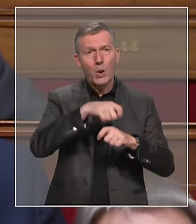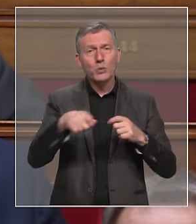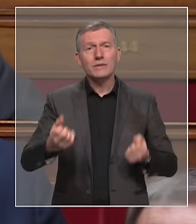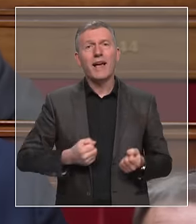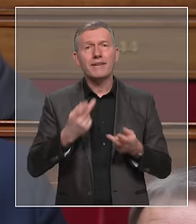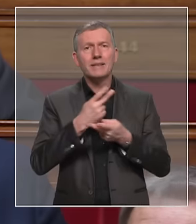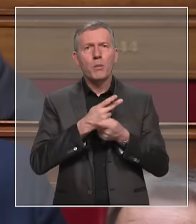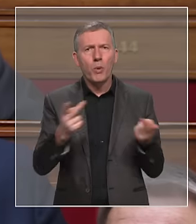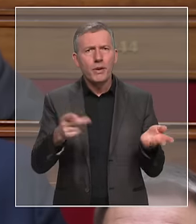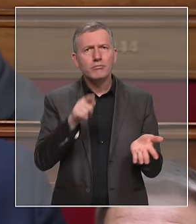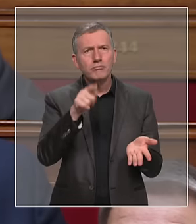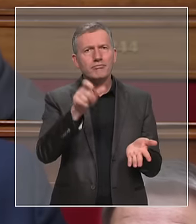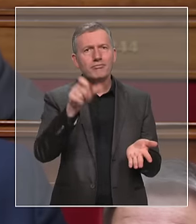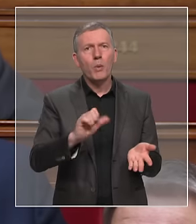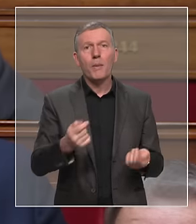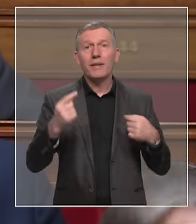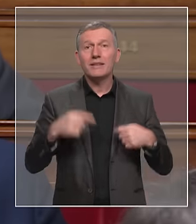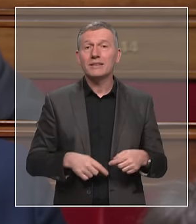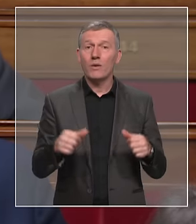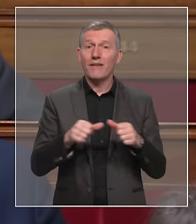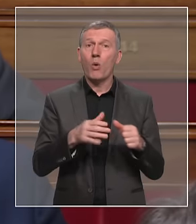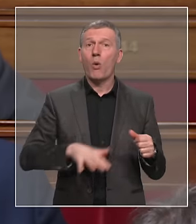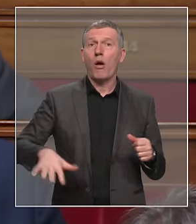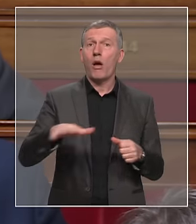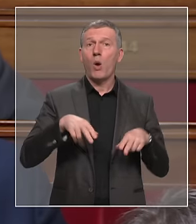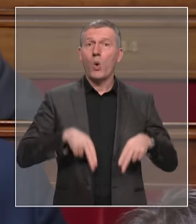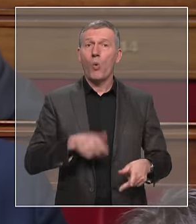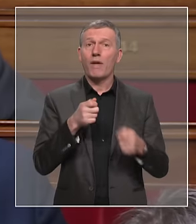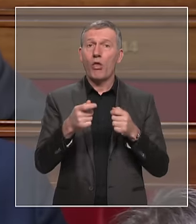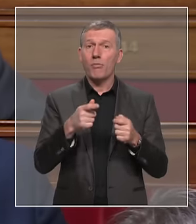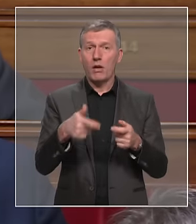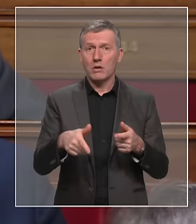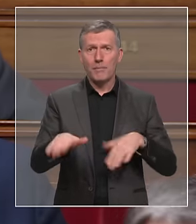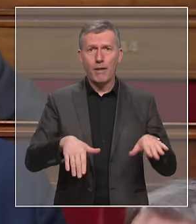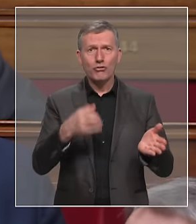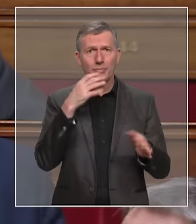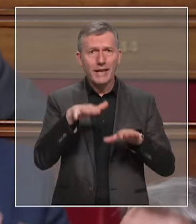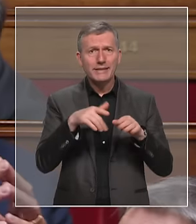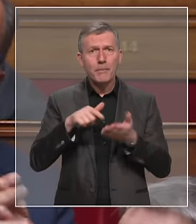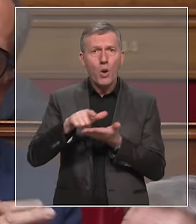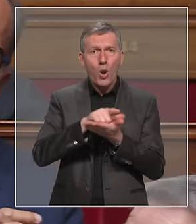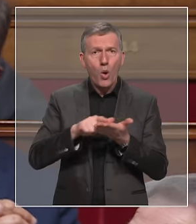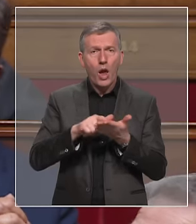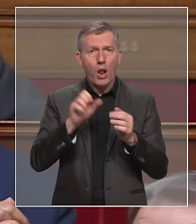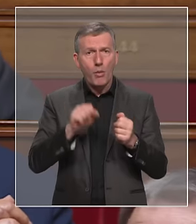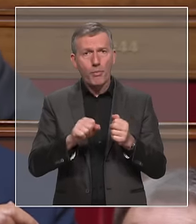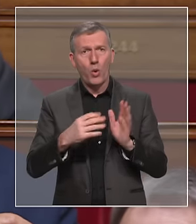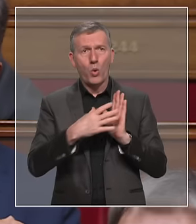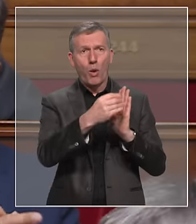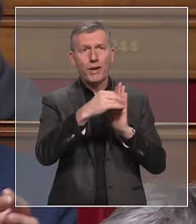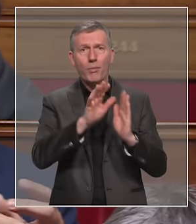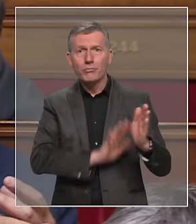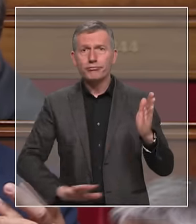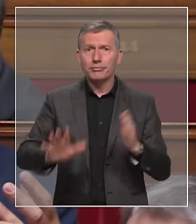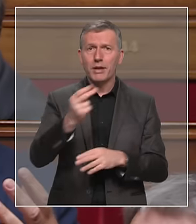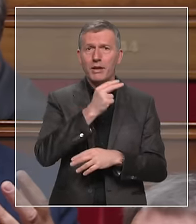ruralité. Monsieur le Premier ministre, que compte faire le gouvernement de ces dispositifs qui fonctionnent très bien localement et qu'il serait opportun de déployer au niveau